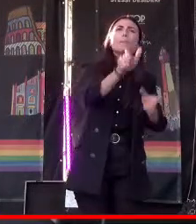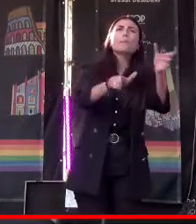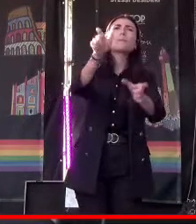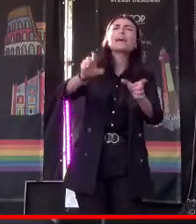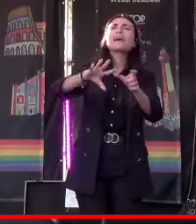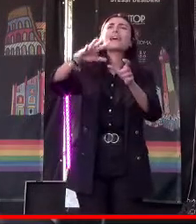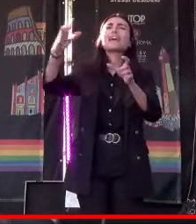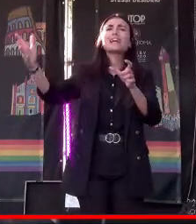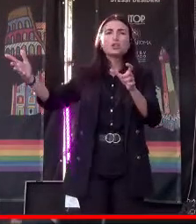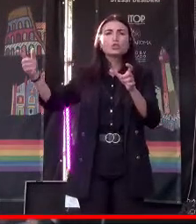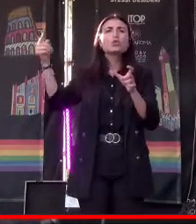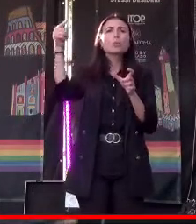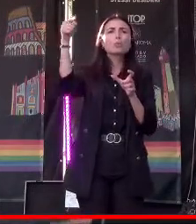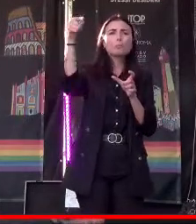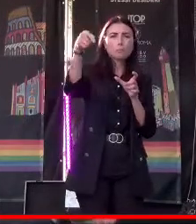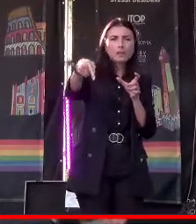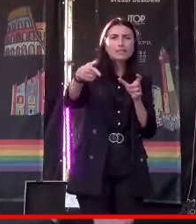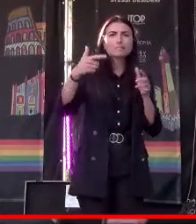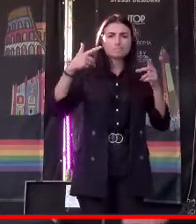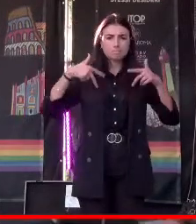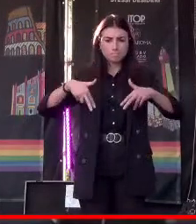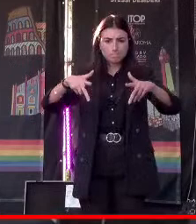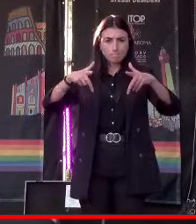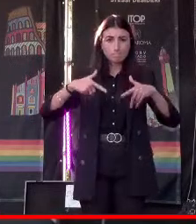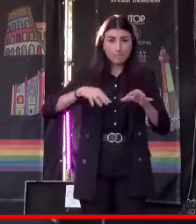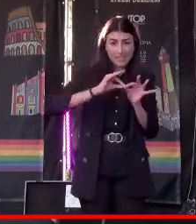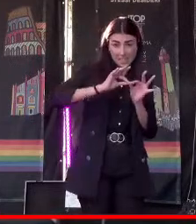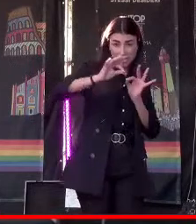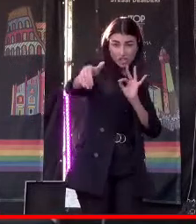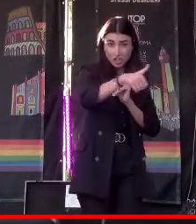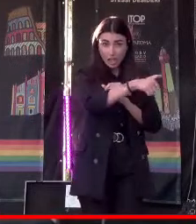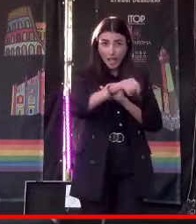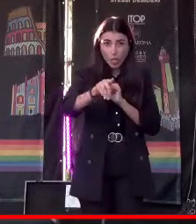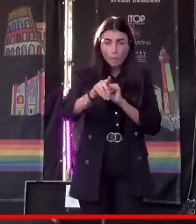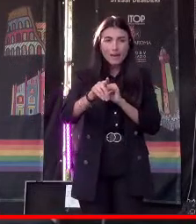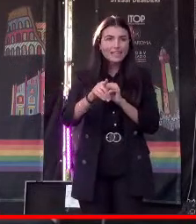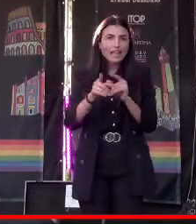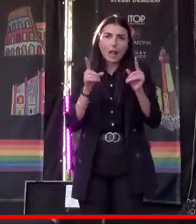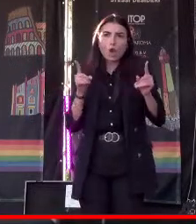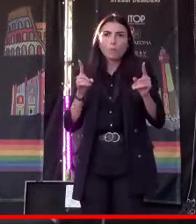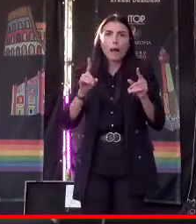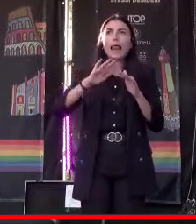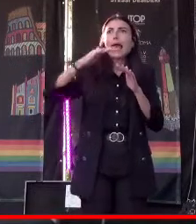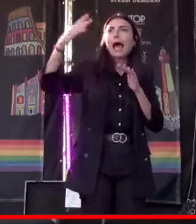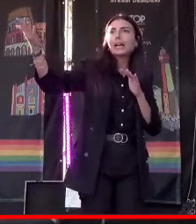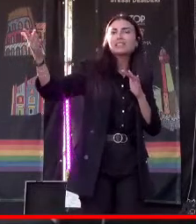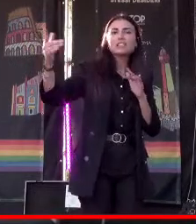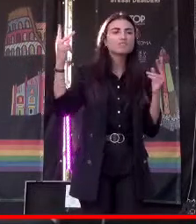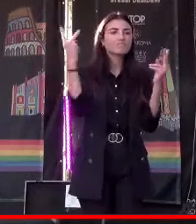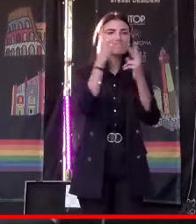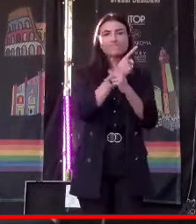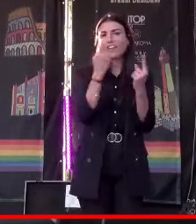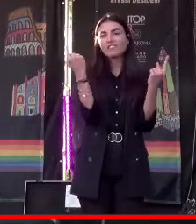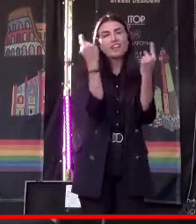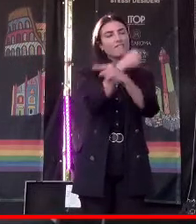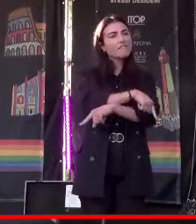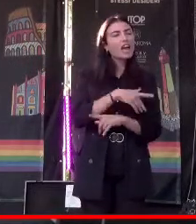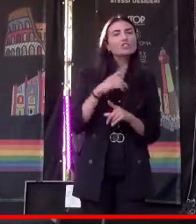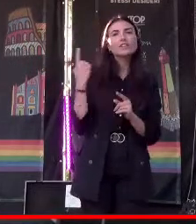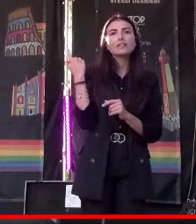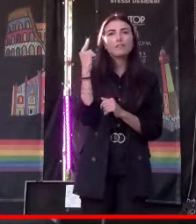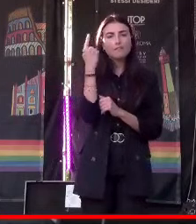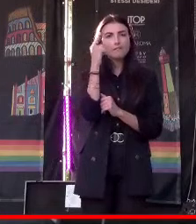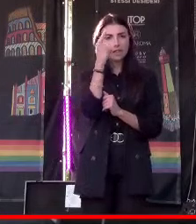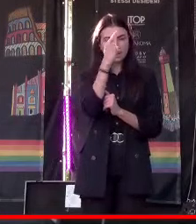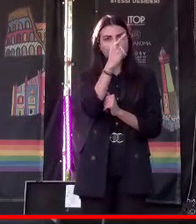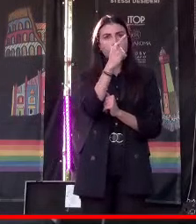tutto naturale, percorrere quei 100 metri per altre persone è molto più difficile, e forse l'obiettivo sarebbe quello di rendergli la vita più facile,